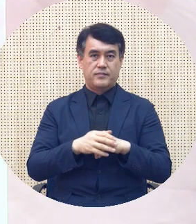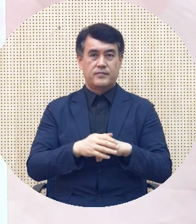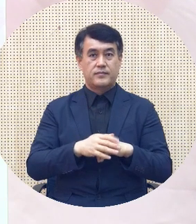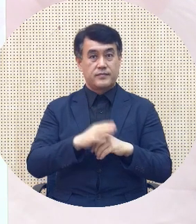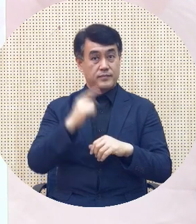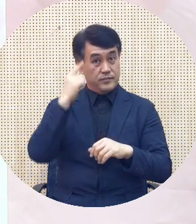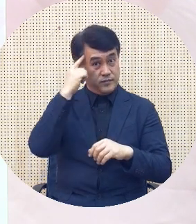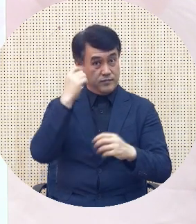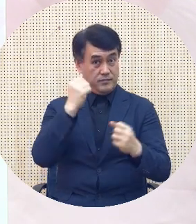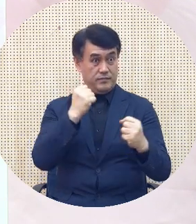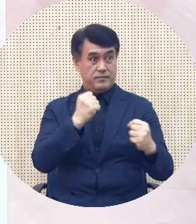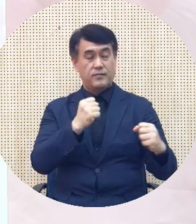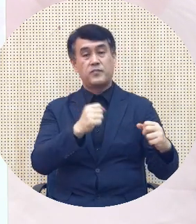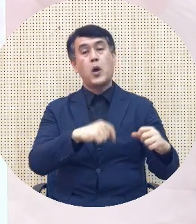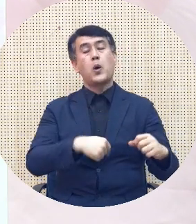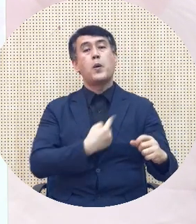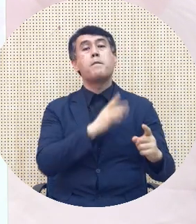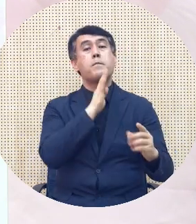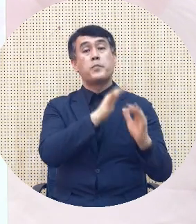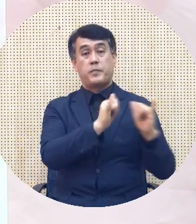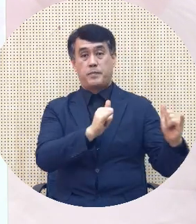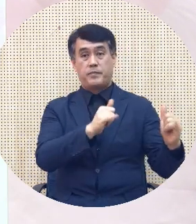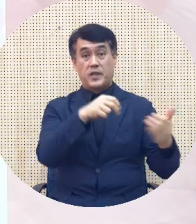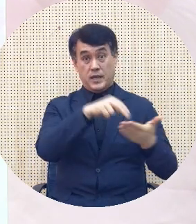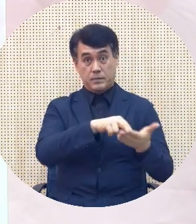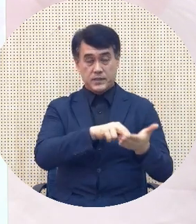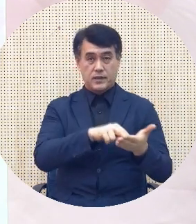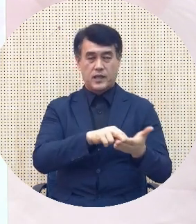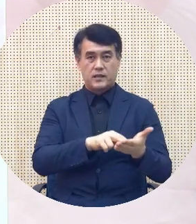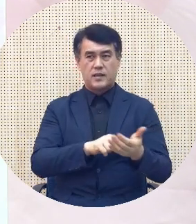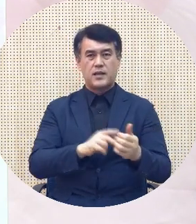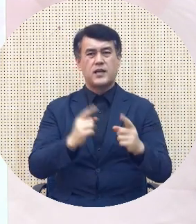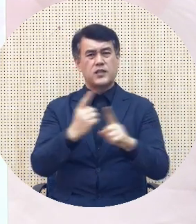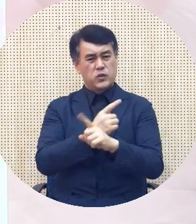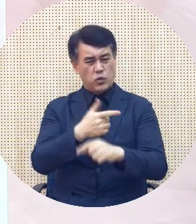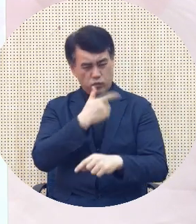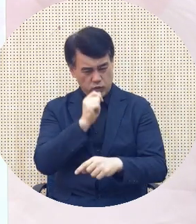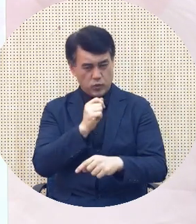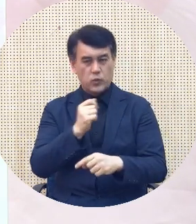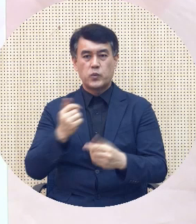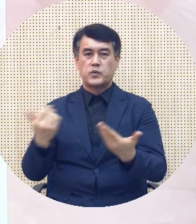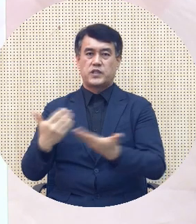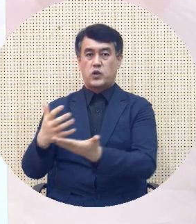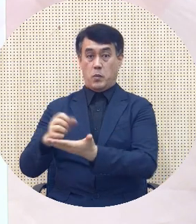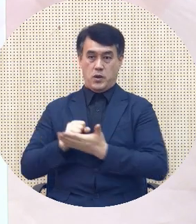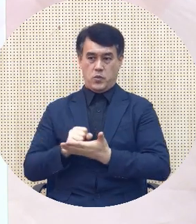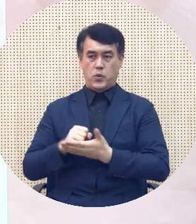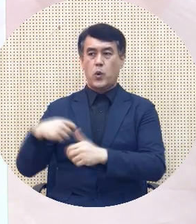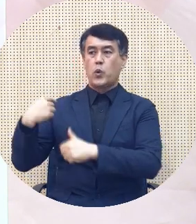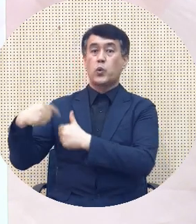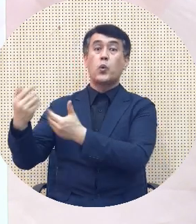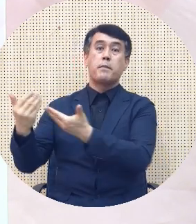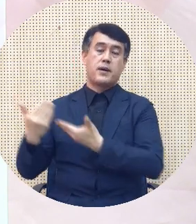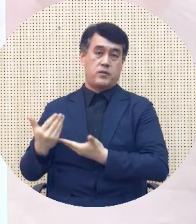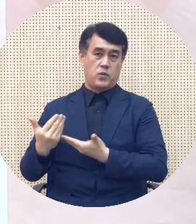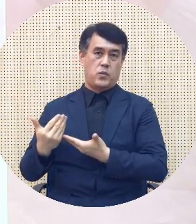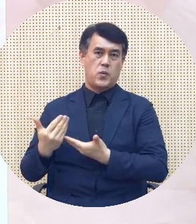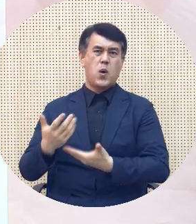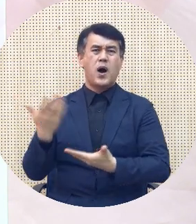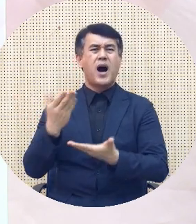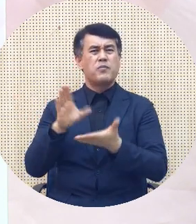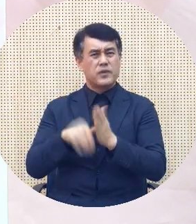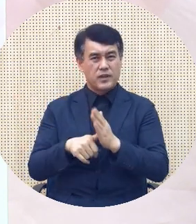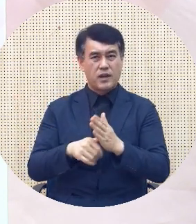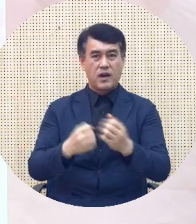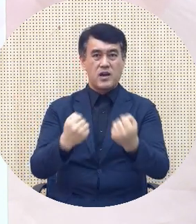당사자들에게는 원하는 치료 환경이 부족한 것, 직업을 가지는 것, 교육을 받는 것, 아플 때 힘을 얻는